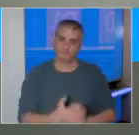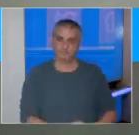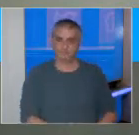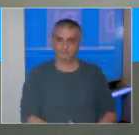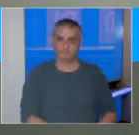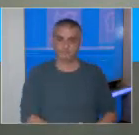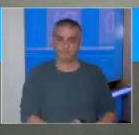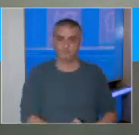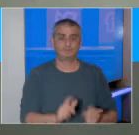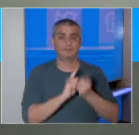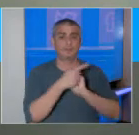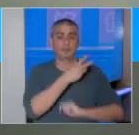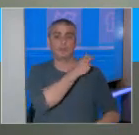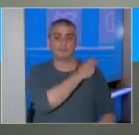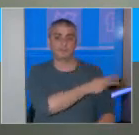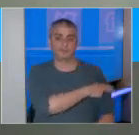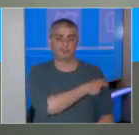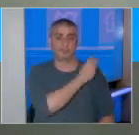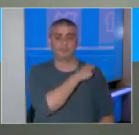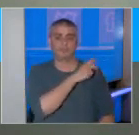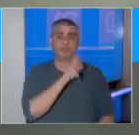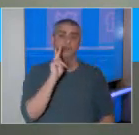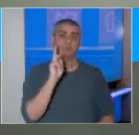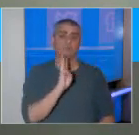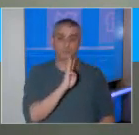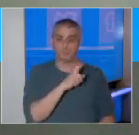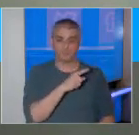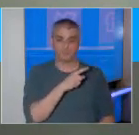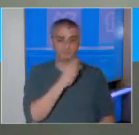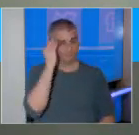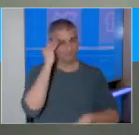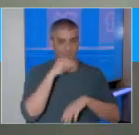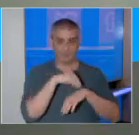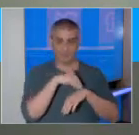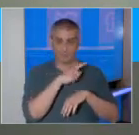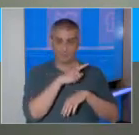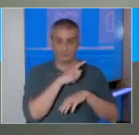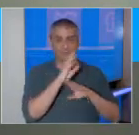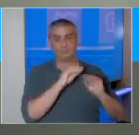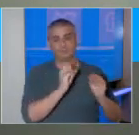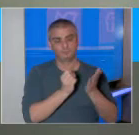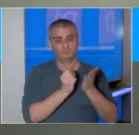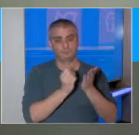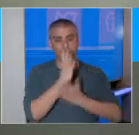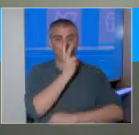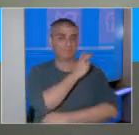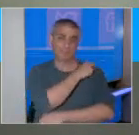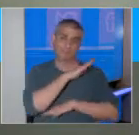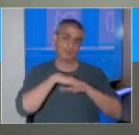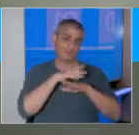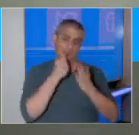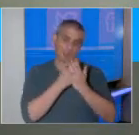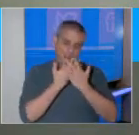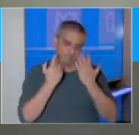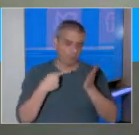מלא מקום מפכ"ל המשטרה, רב ניצב קובי שבתאי, למעשה מעדכן שמעבירים את אותם קצינים מתפקידם עד